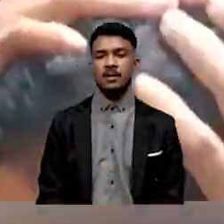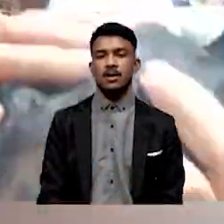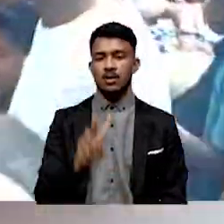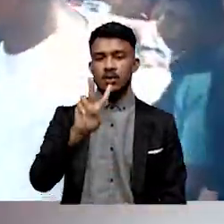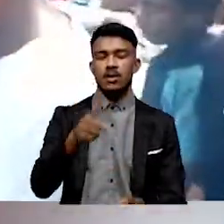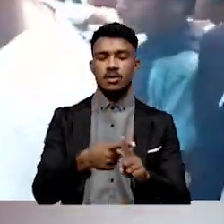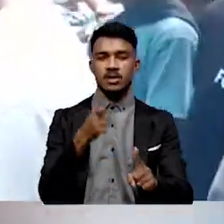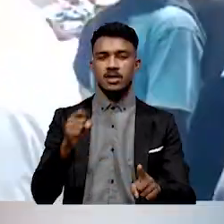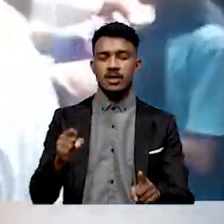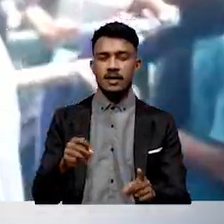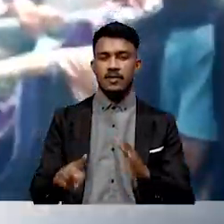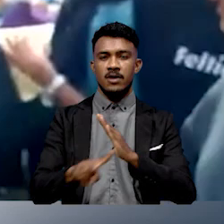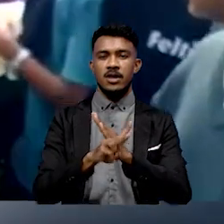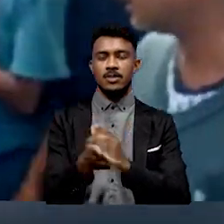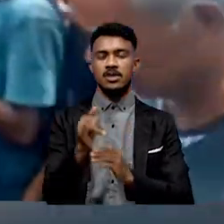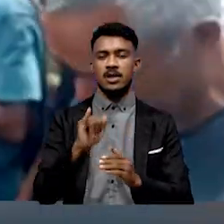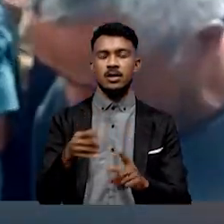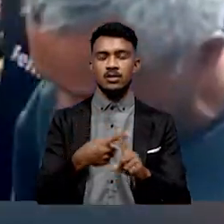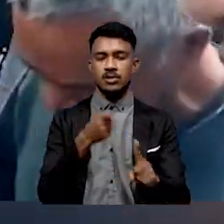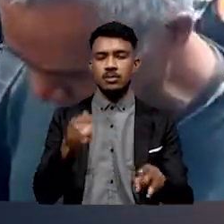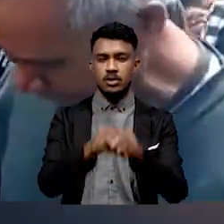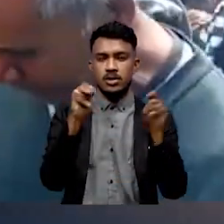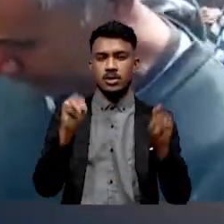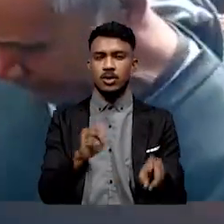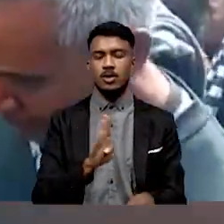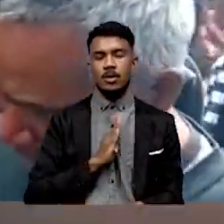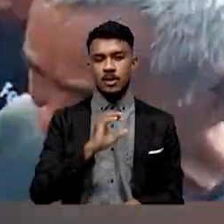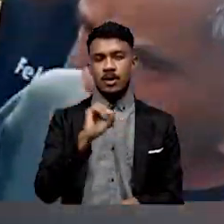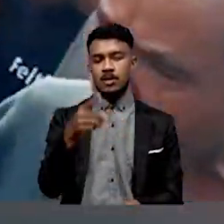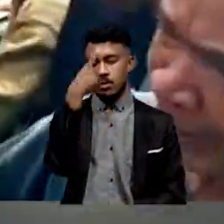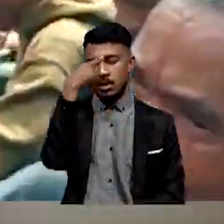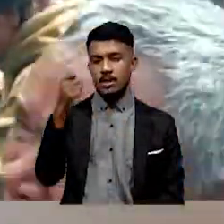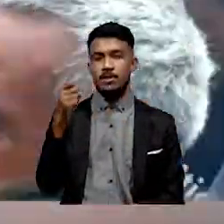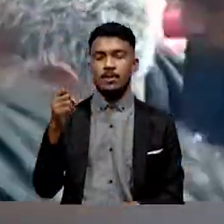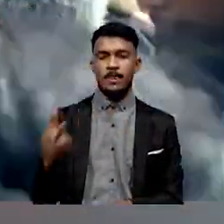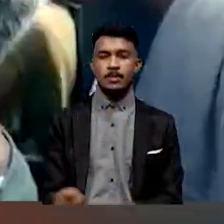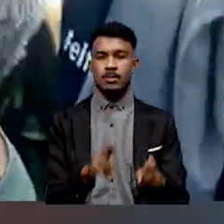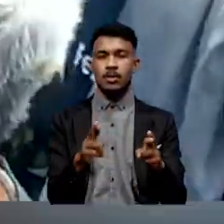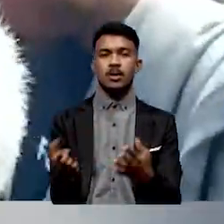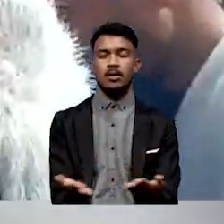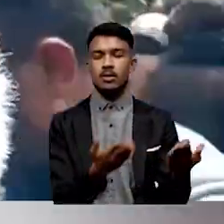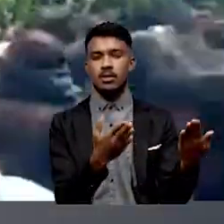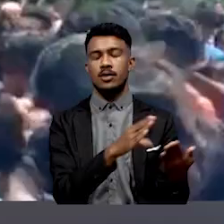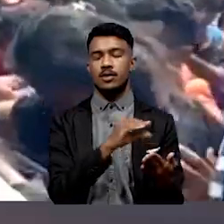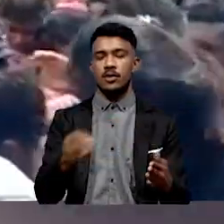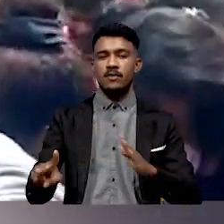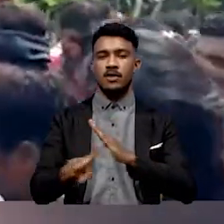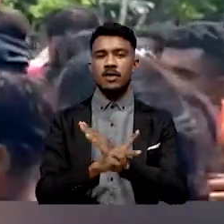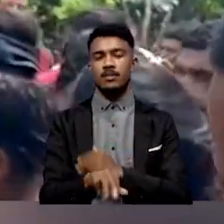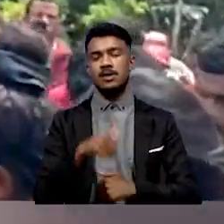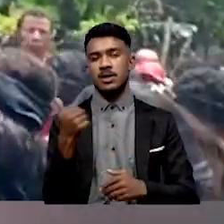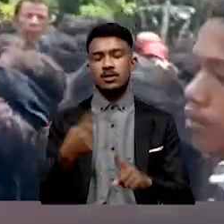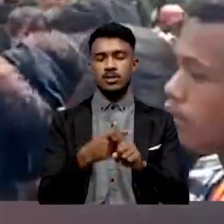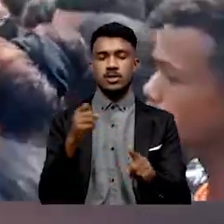vítima sirane mai husi munisipio Bobonaro, tamba mota lori no vítima ida seluk, husi munisipio